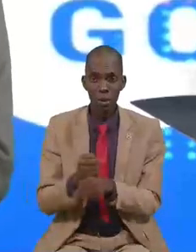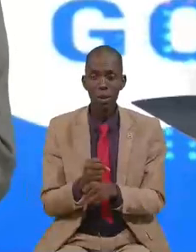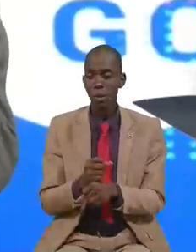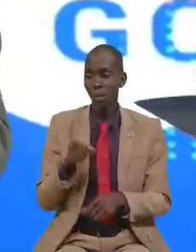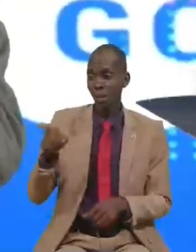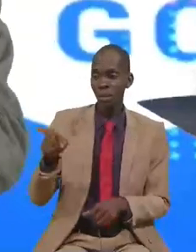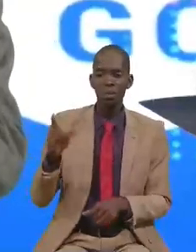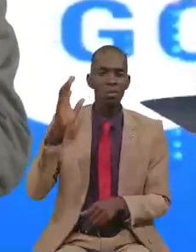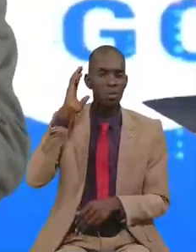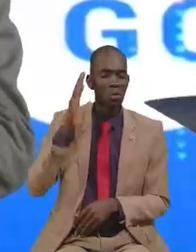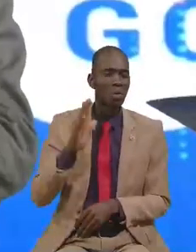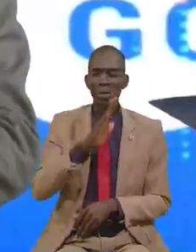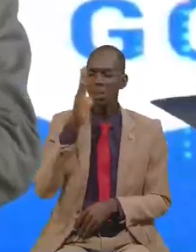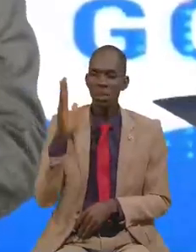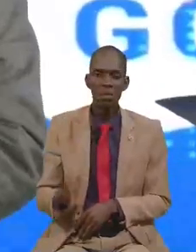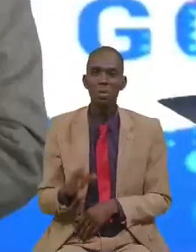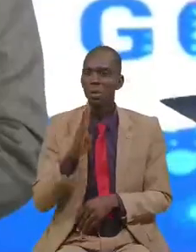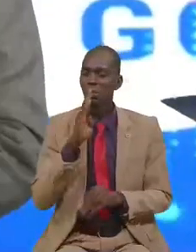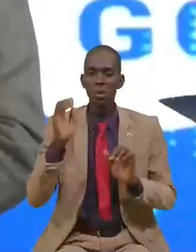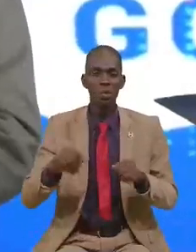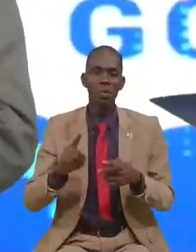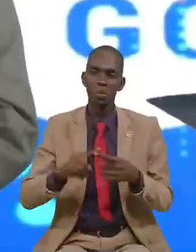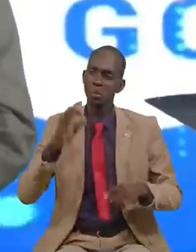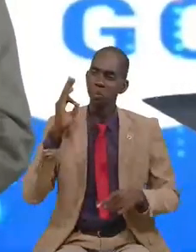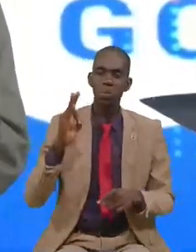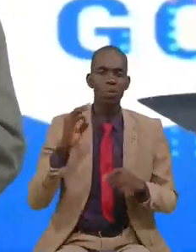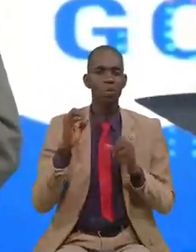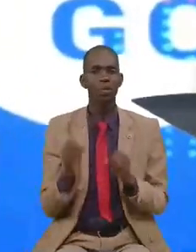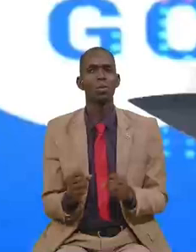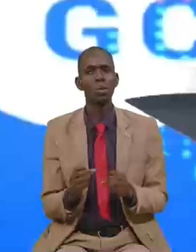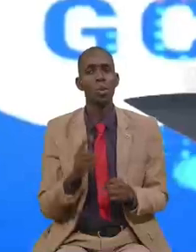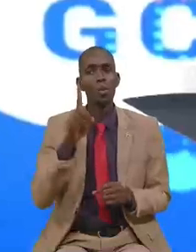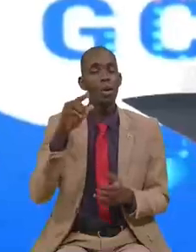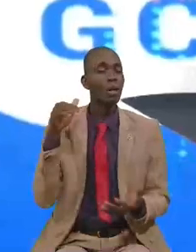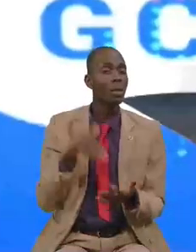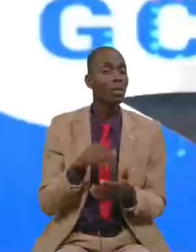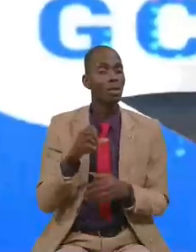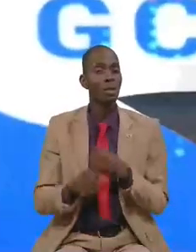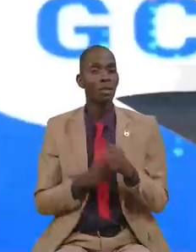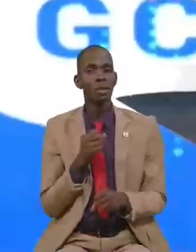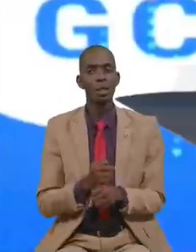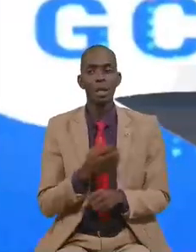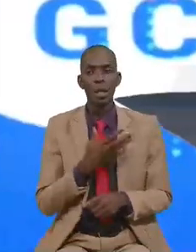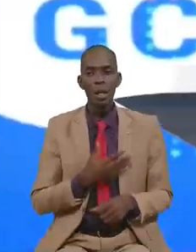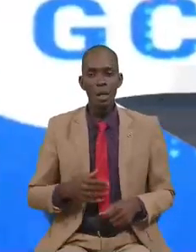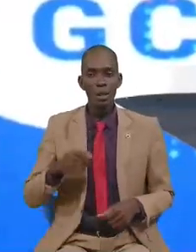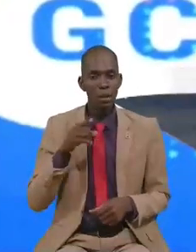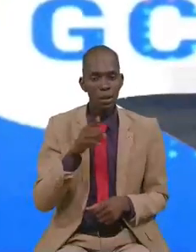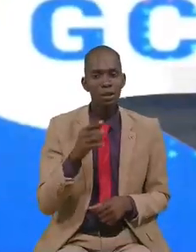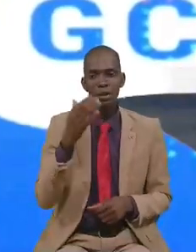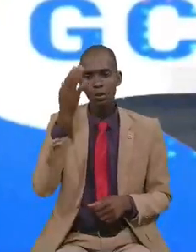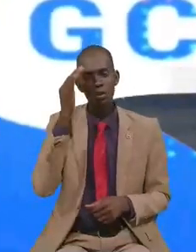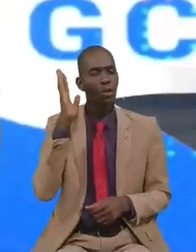jamais, il ne pourra jamais prêcher efficacement. 1000 ans. et il savait qu'il ne peut pas vivre pendant